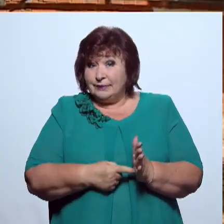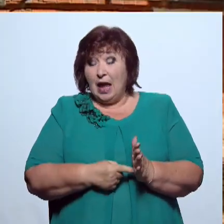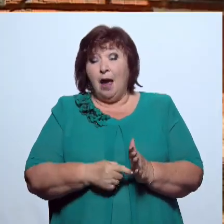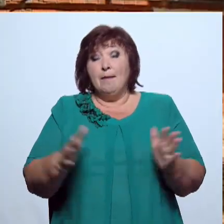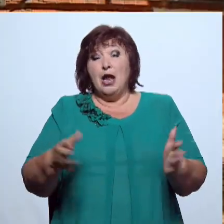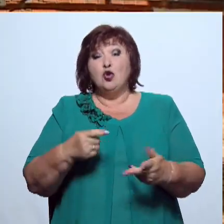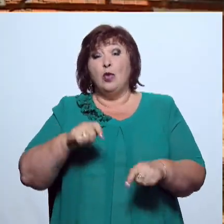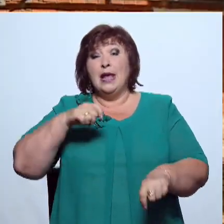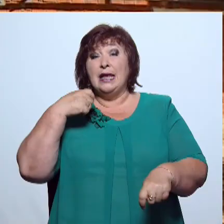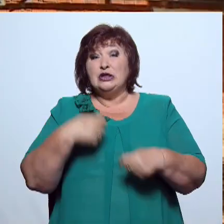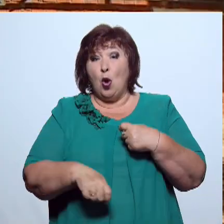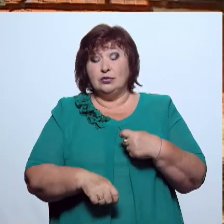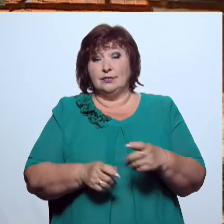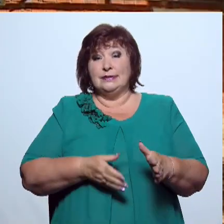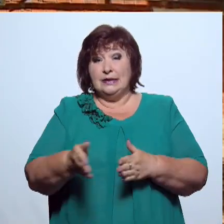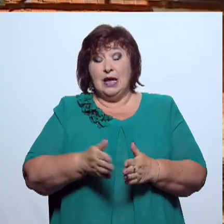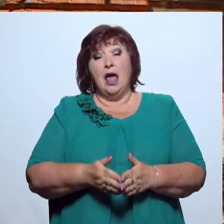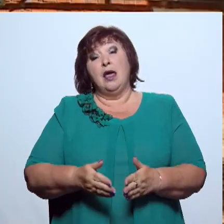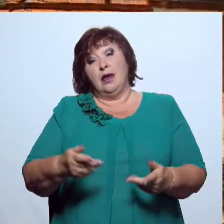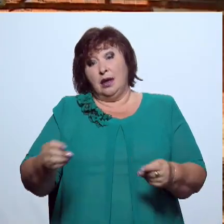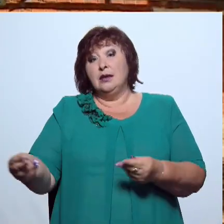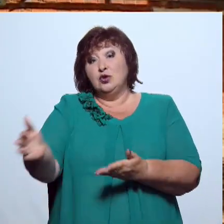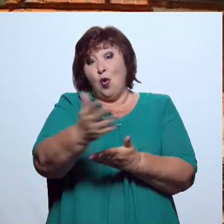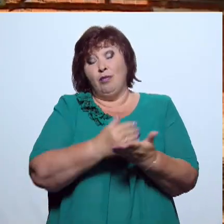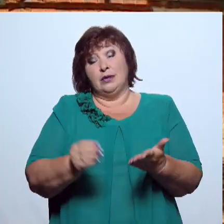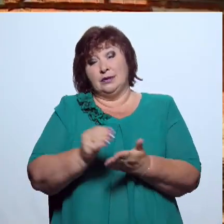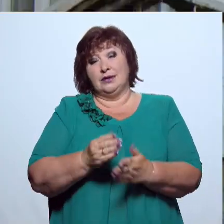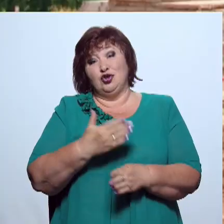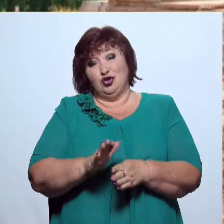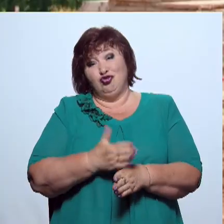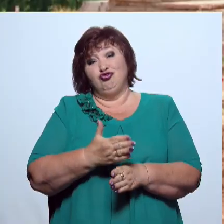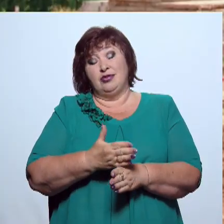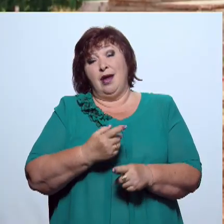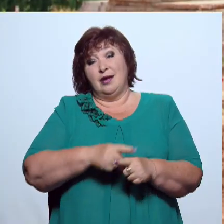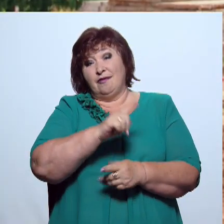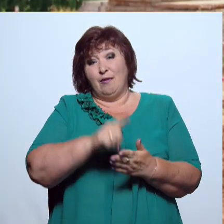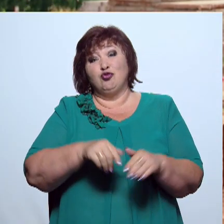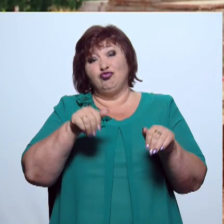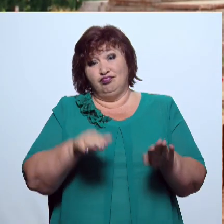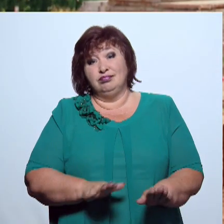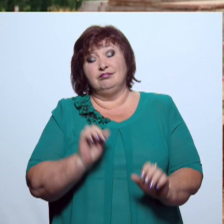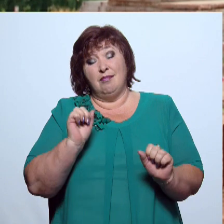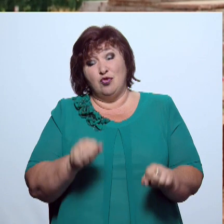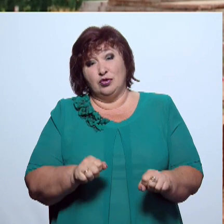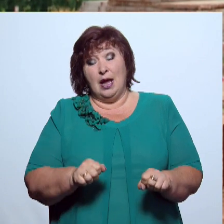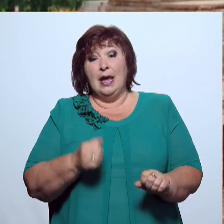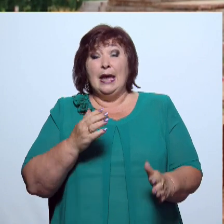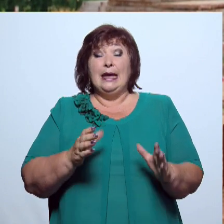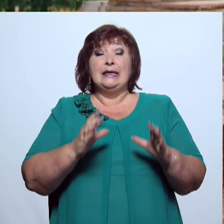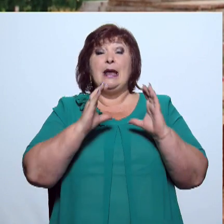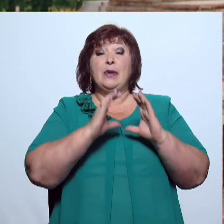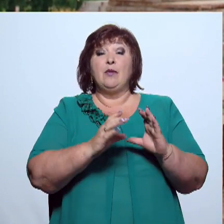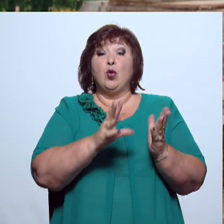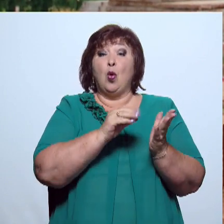сетей и дополнительные собранные средства позволят частично решить этот вопрос. Если приборы учета установлены в квартирах,